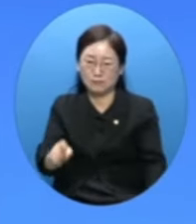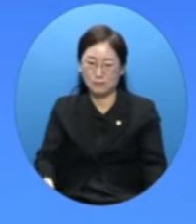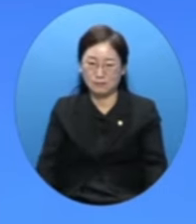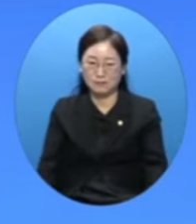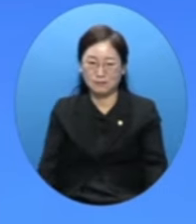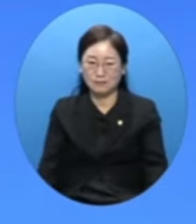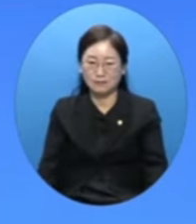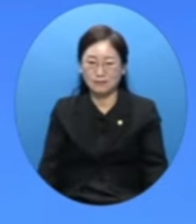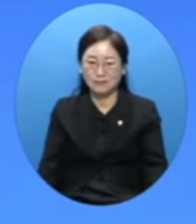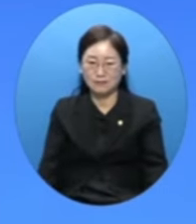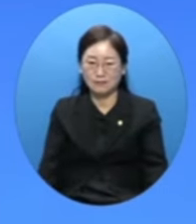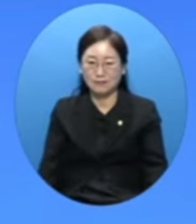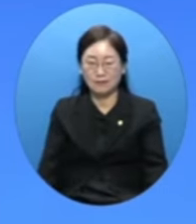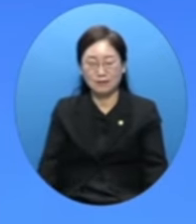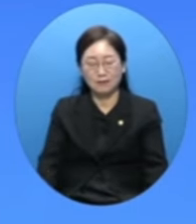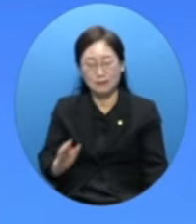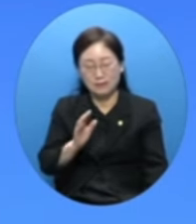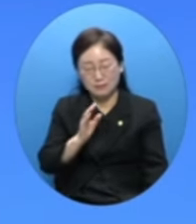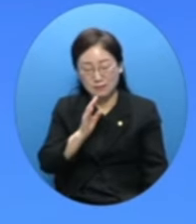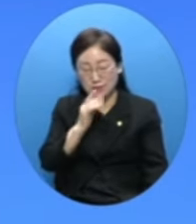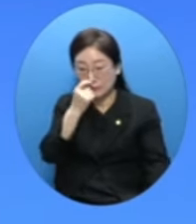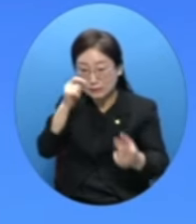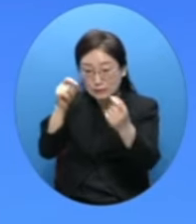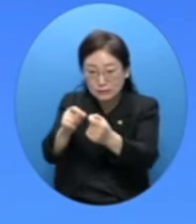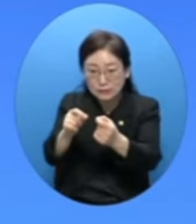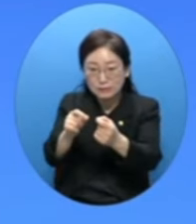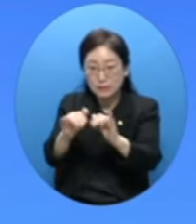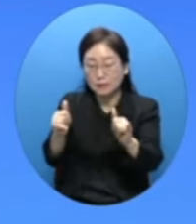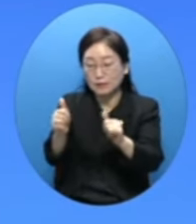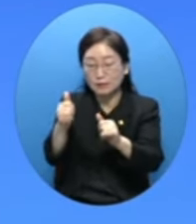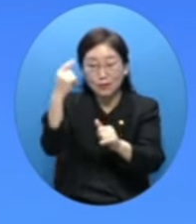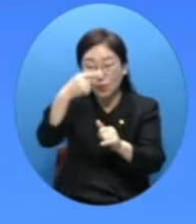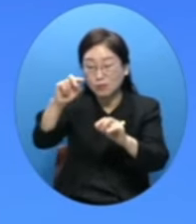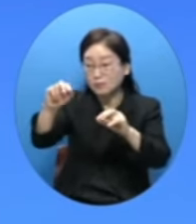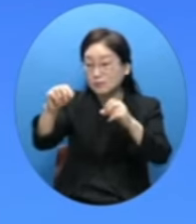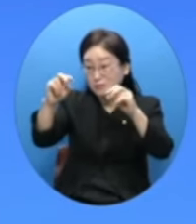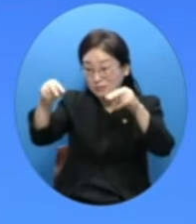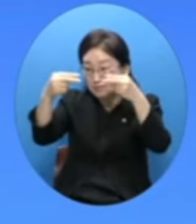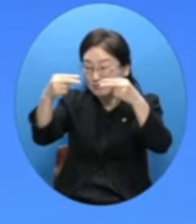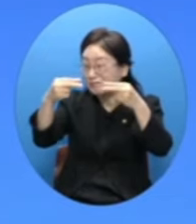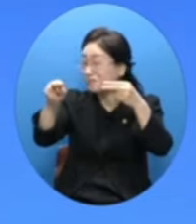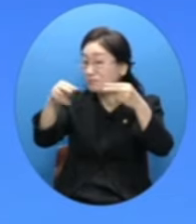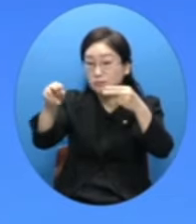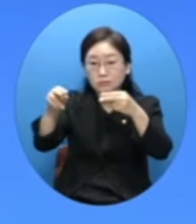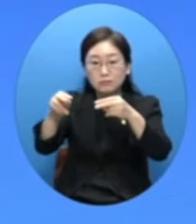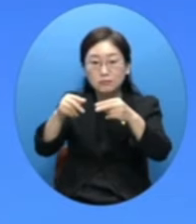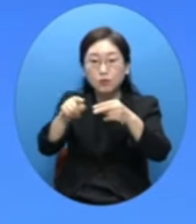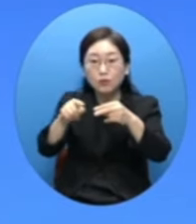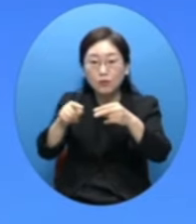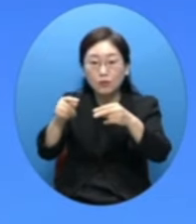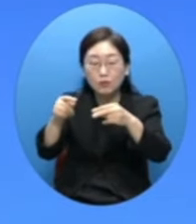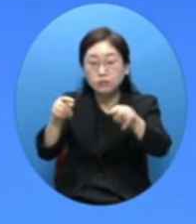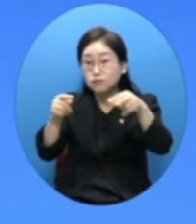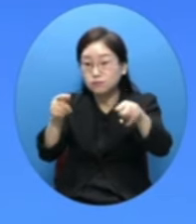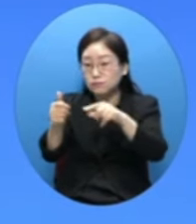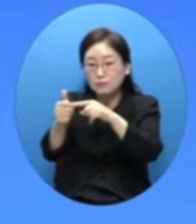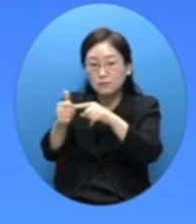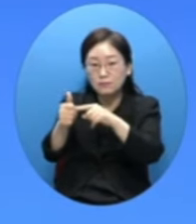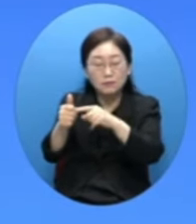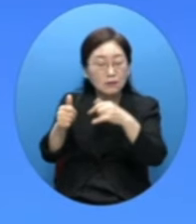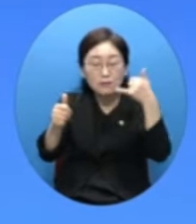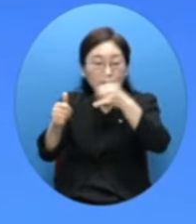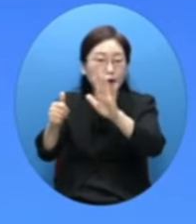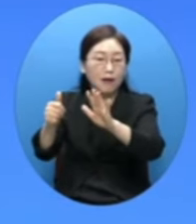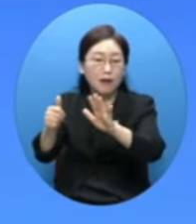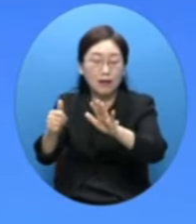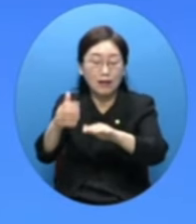가지고 그렇게 자주 가깝게지는 분이 얼굴 돌리고 인사도 안 하고 연락도 없고 무로 풀